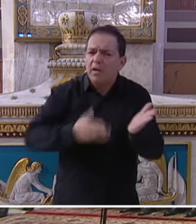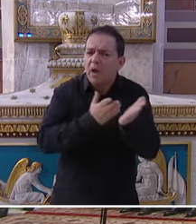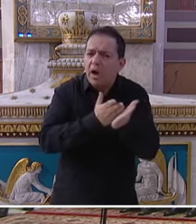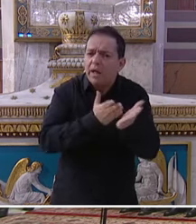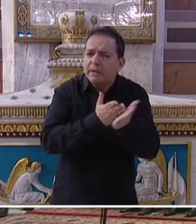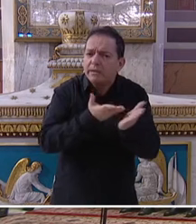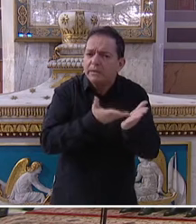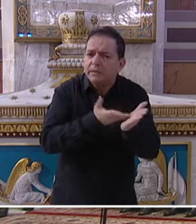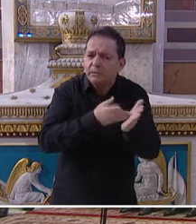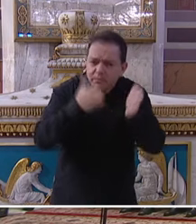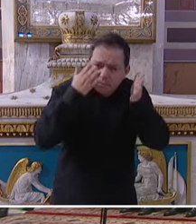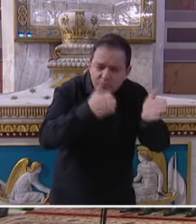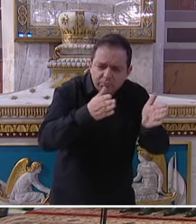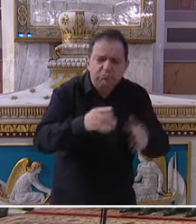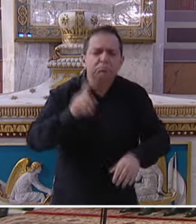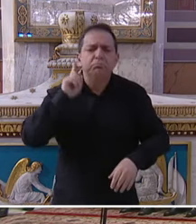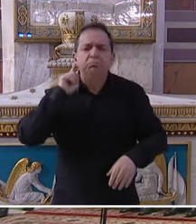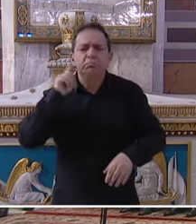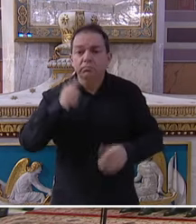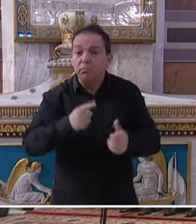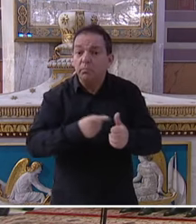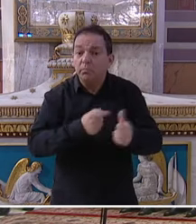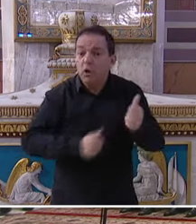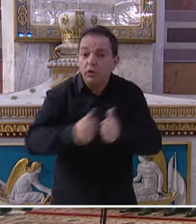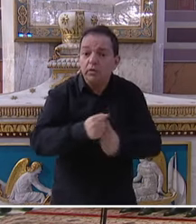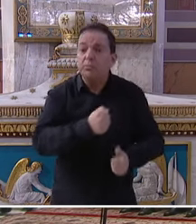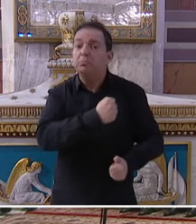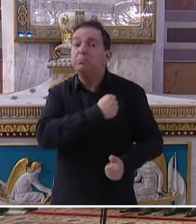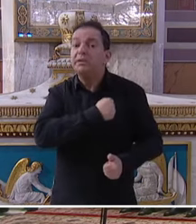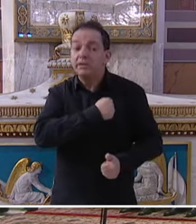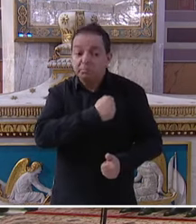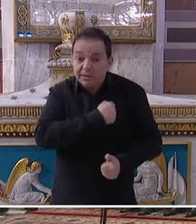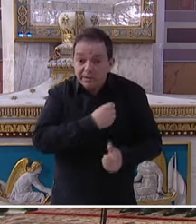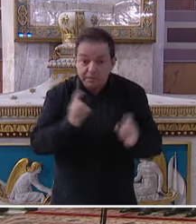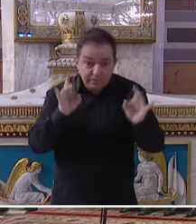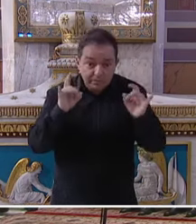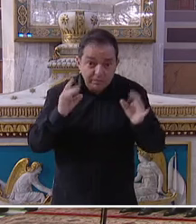αυτήν της πίστεως, η οποία μας ενώνει με τον Θεό.